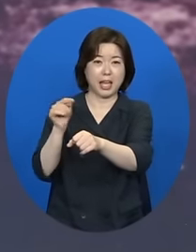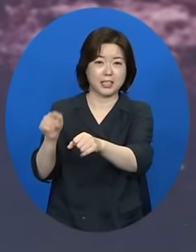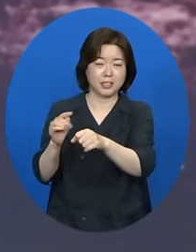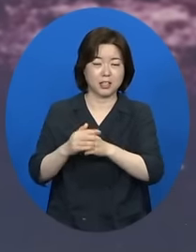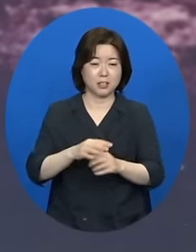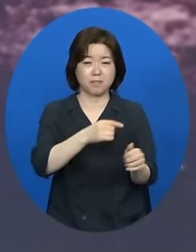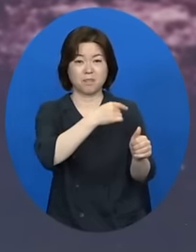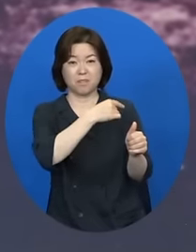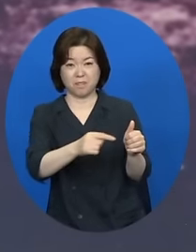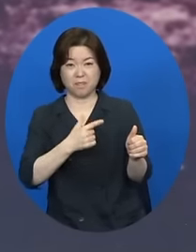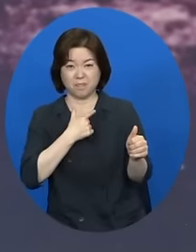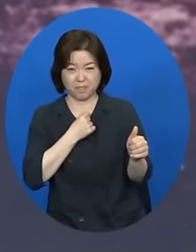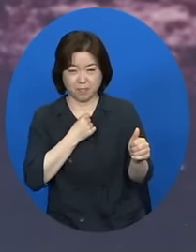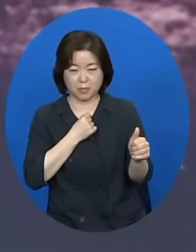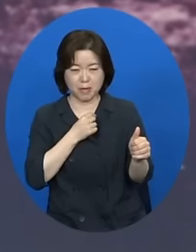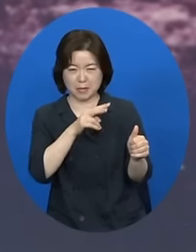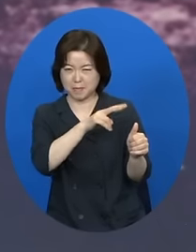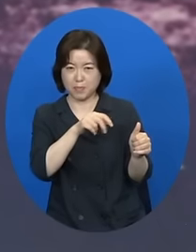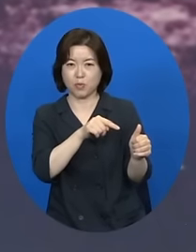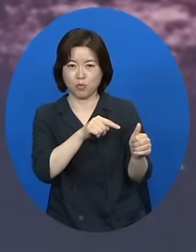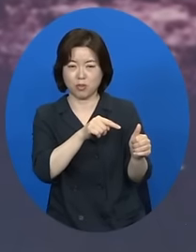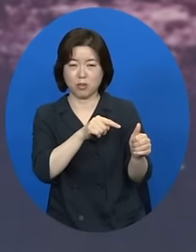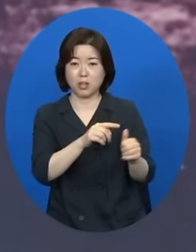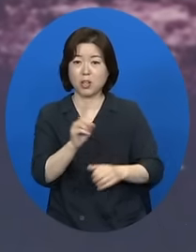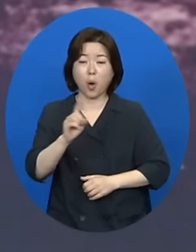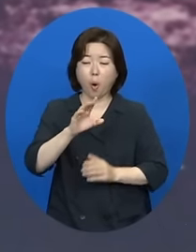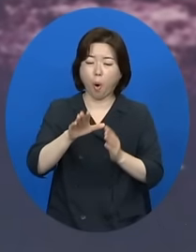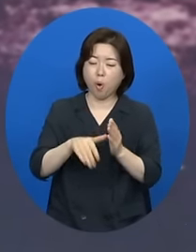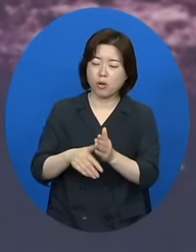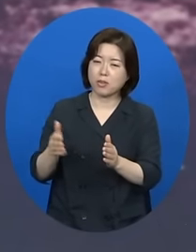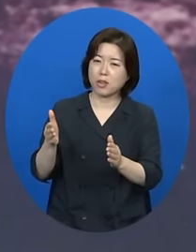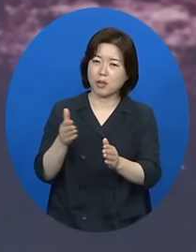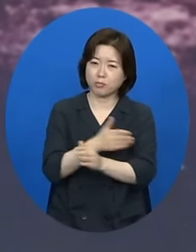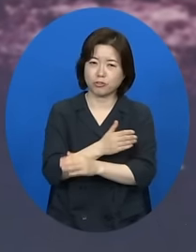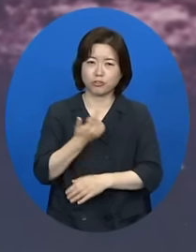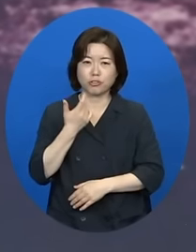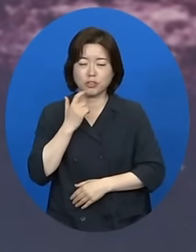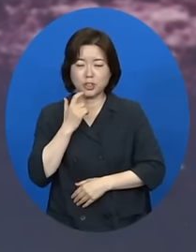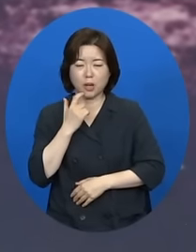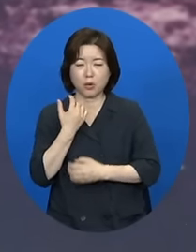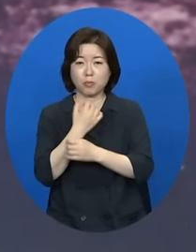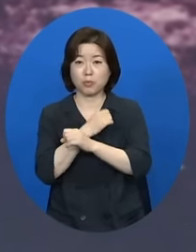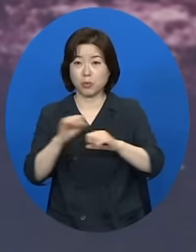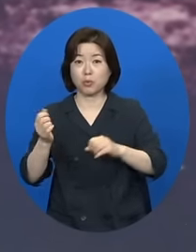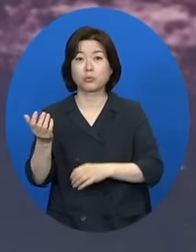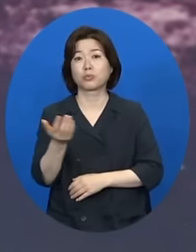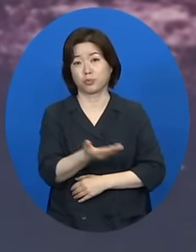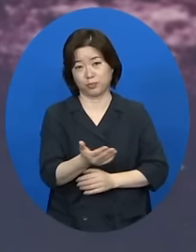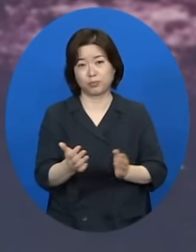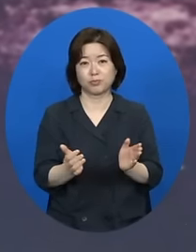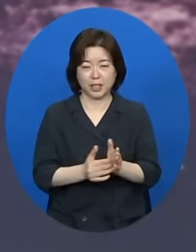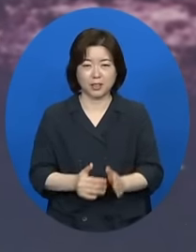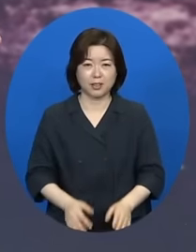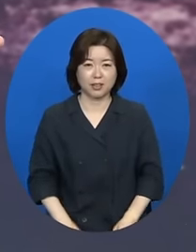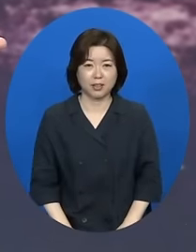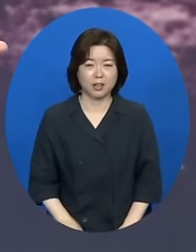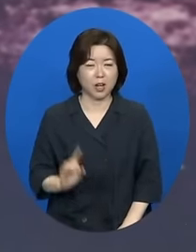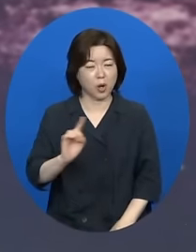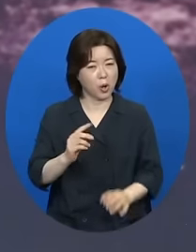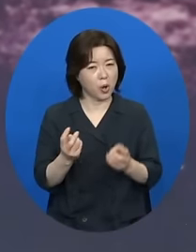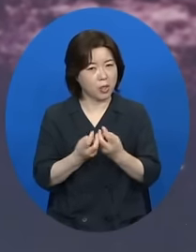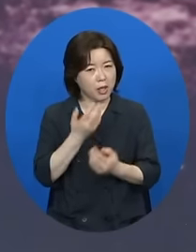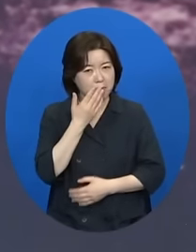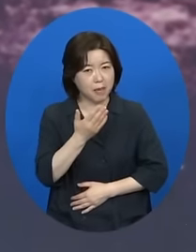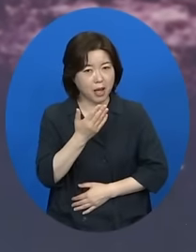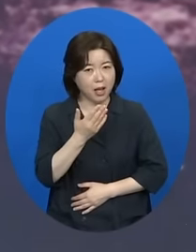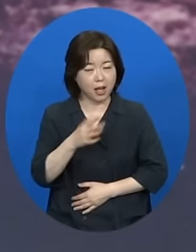죽이려고 했잖아요. 근데 어느 시점에서부터 야곱을 용서한 거예요. 어떻게 그런 일이 있었을까?